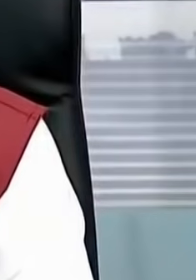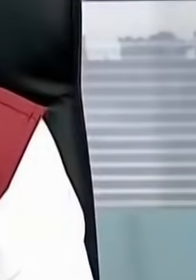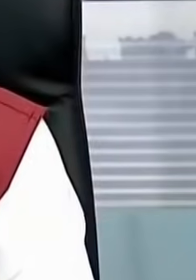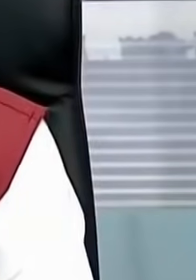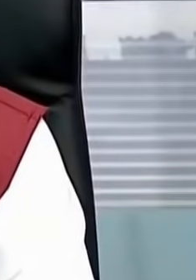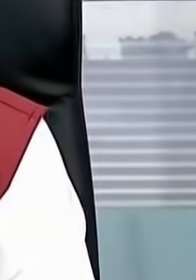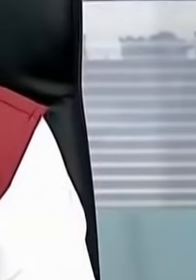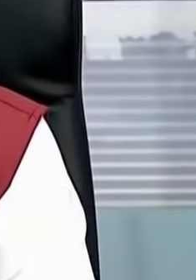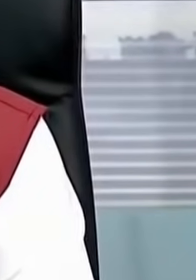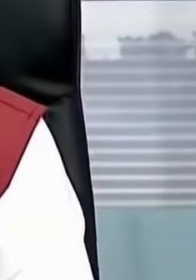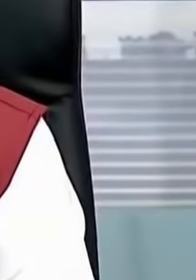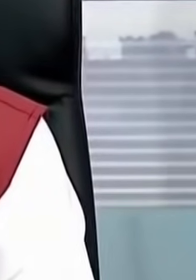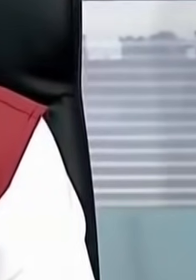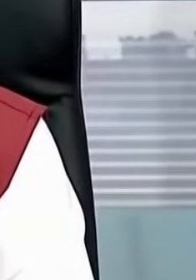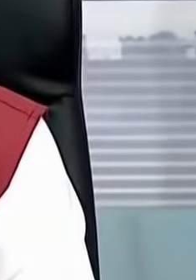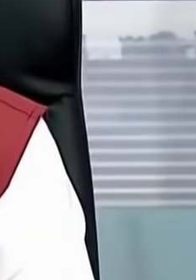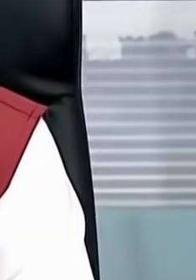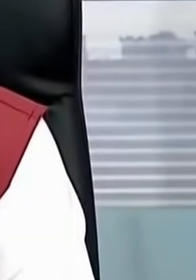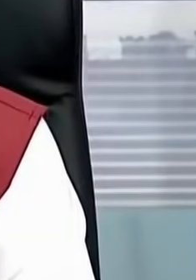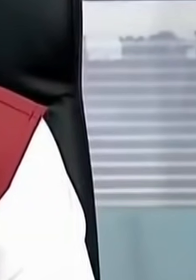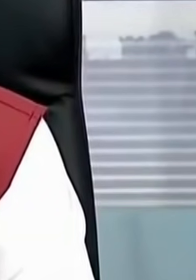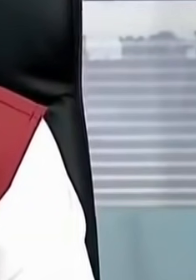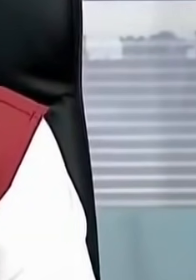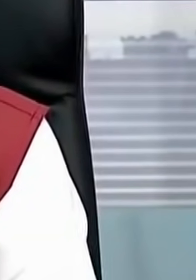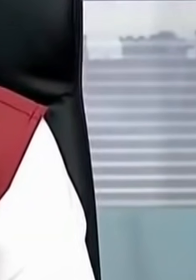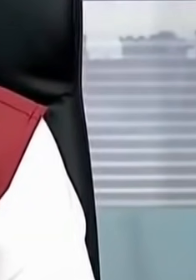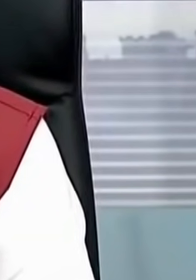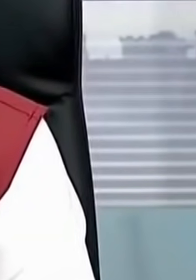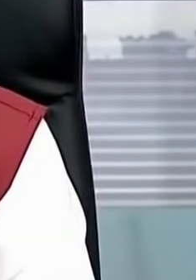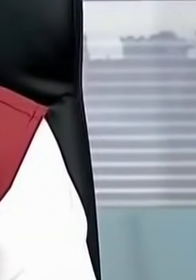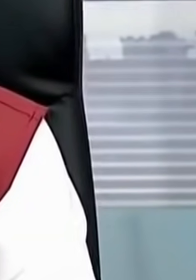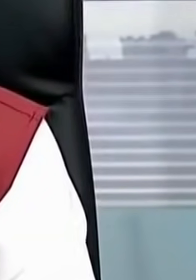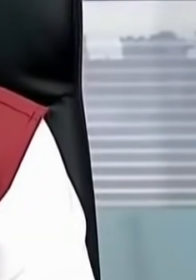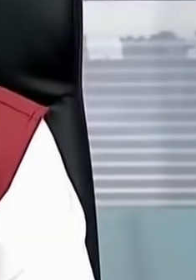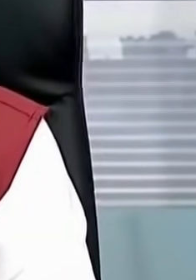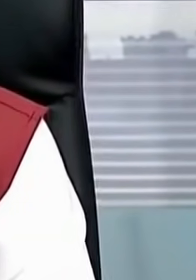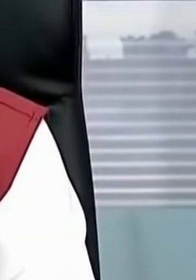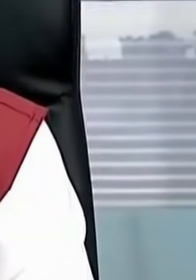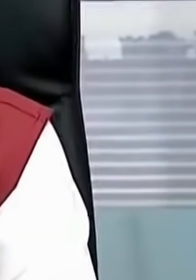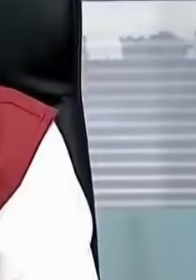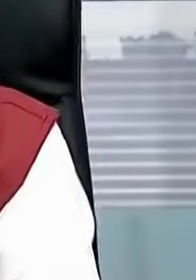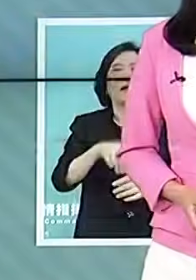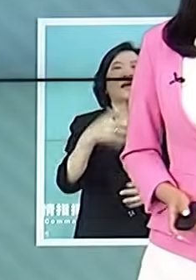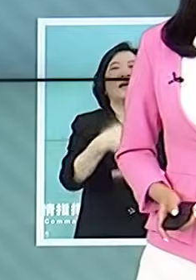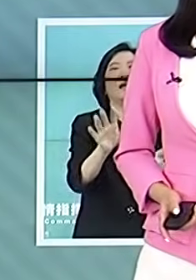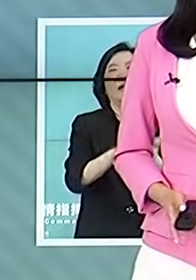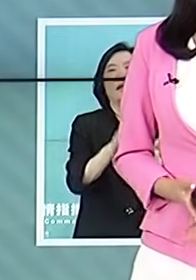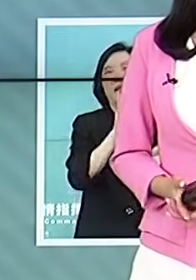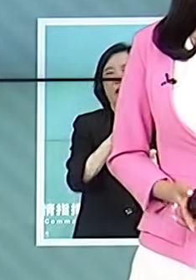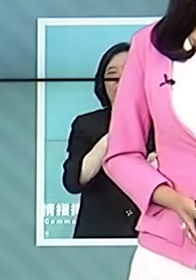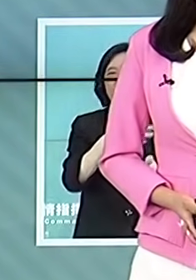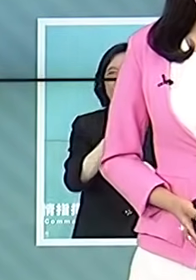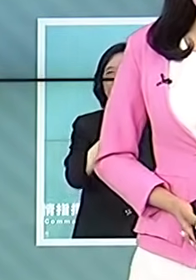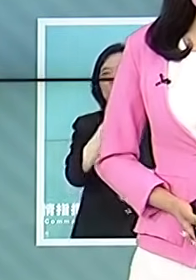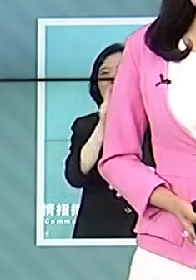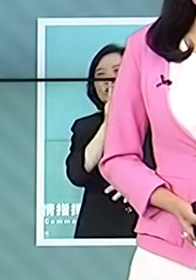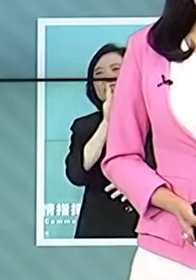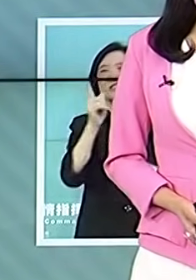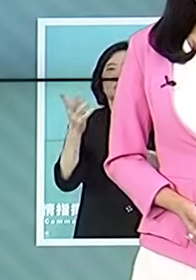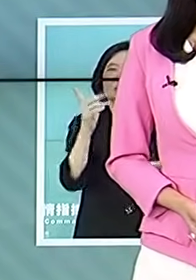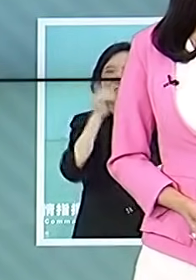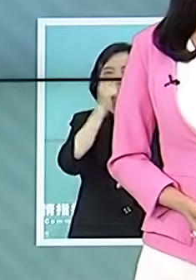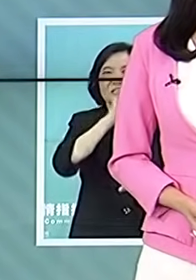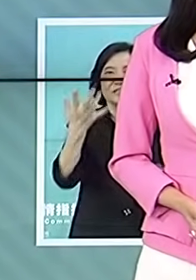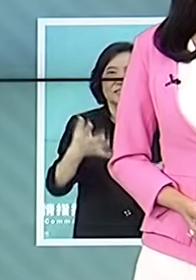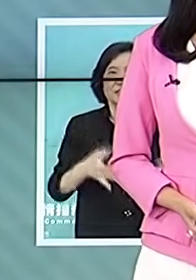控制好以外，赶快恢复正常的生活，才是我们最重要的目标跟方向。 而现在台北有个北农群